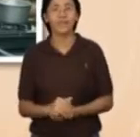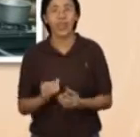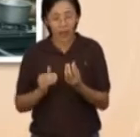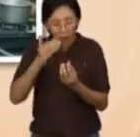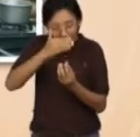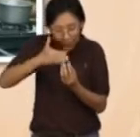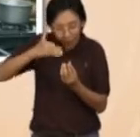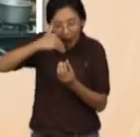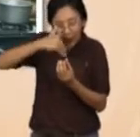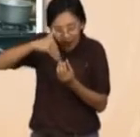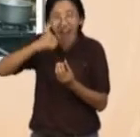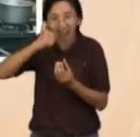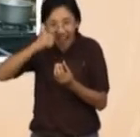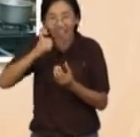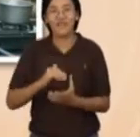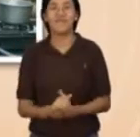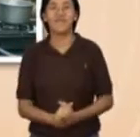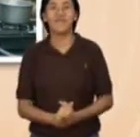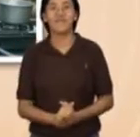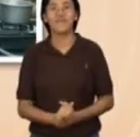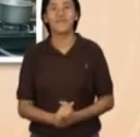ะ ก็จะออกมาเป็นดอกไม